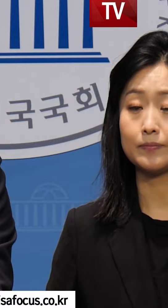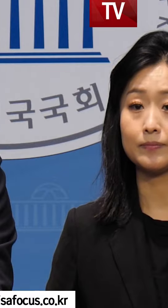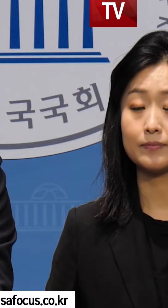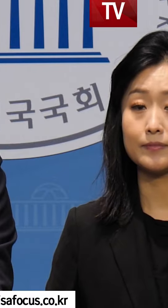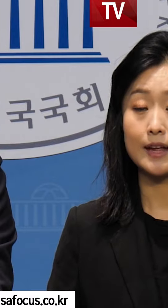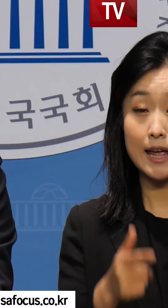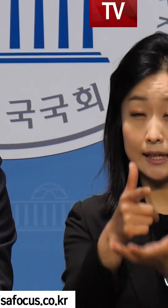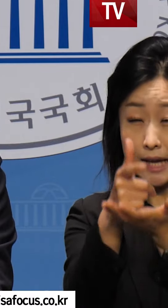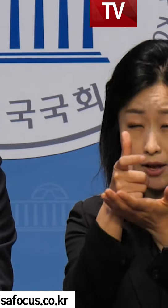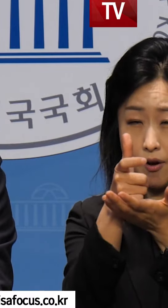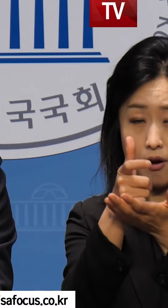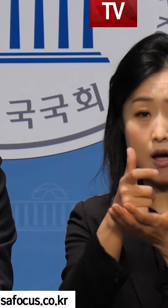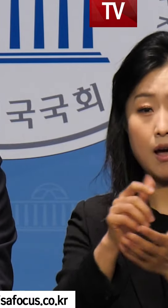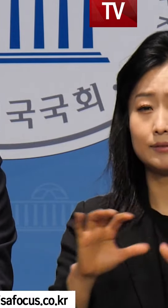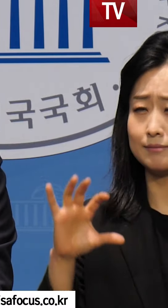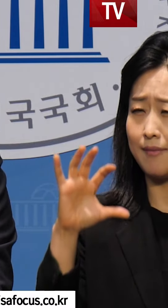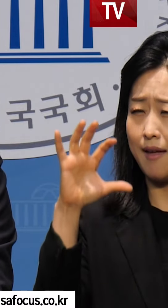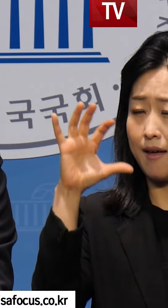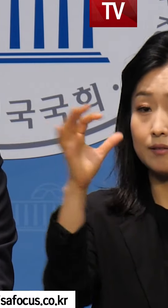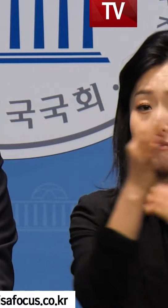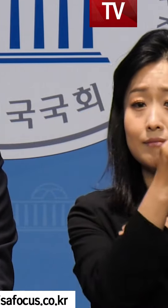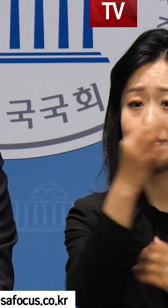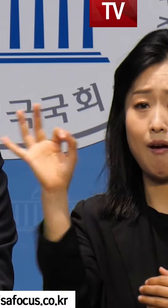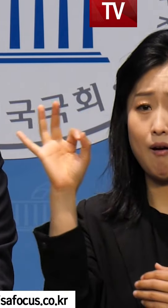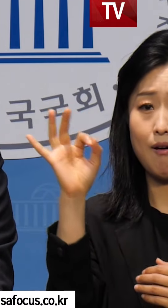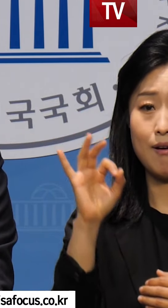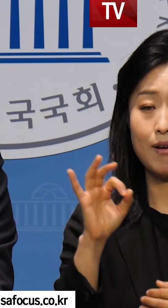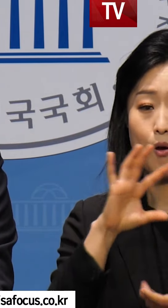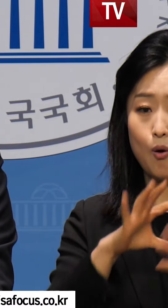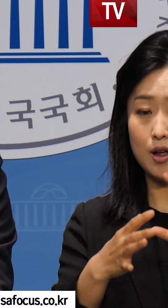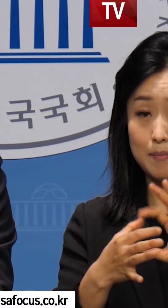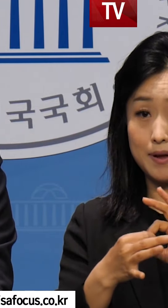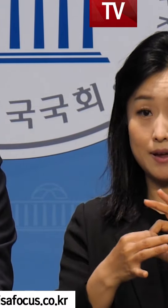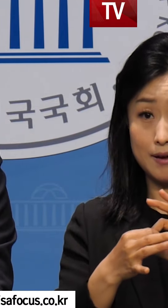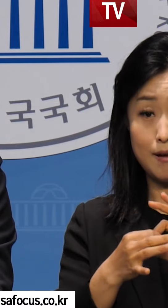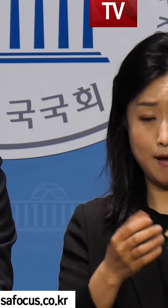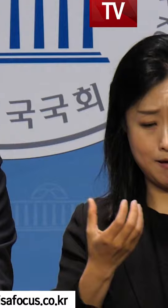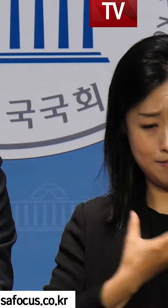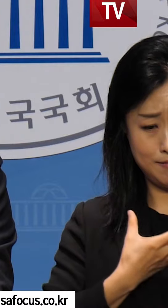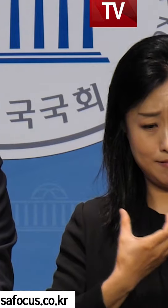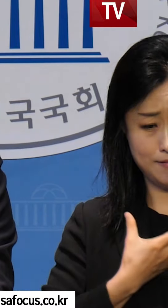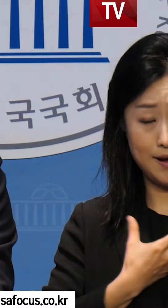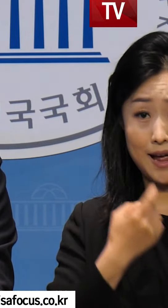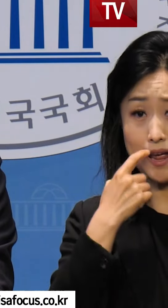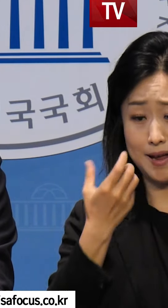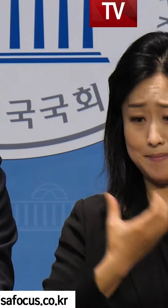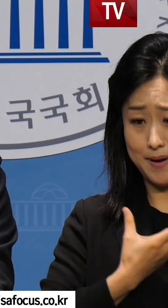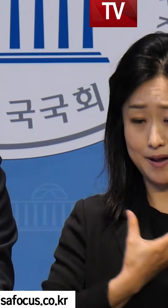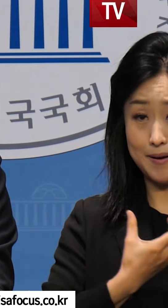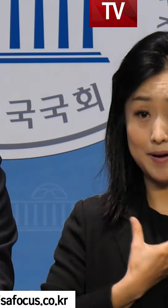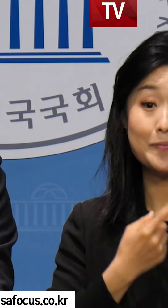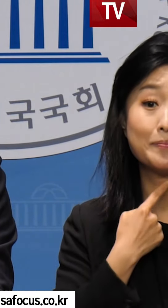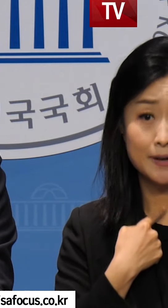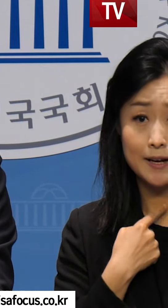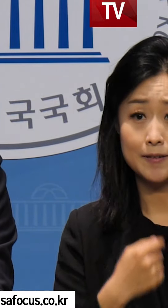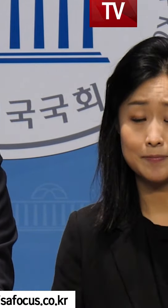대한민국 사격은 세계적으로 인정받는 종목이자 올림픽에서 우리나라에 많은 금메달을 안겨준 효자